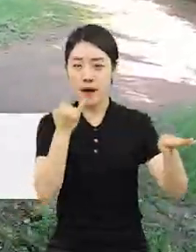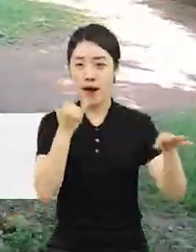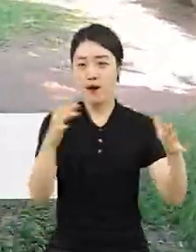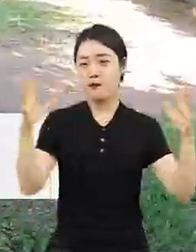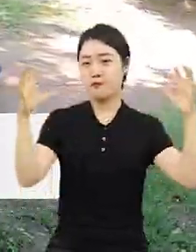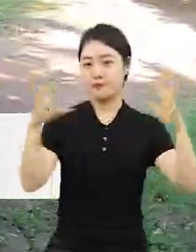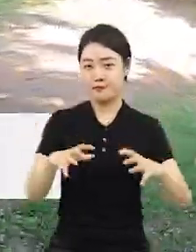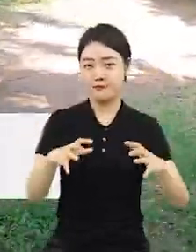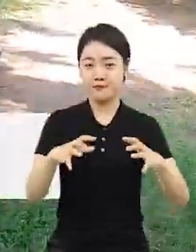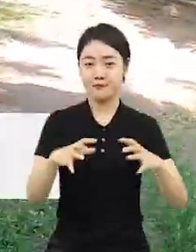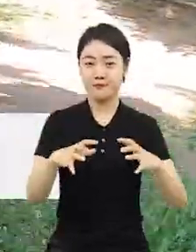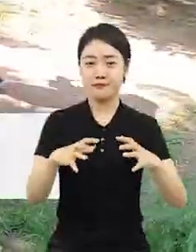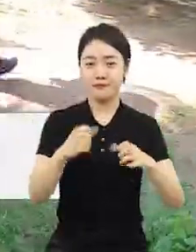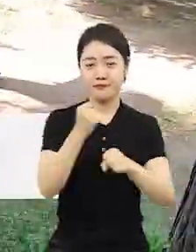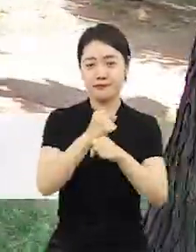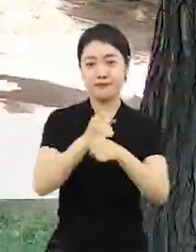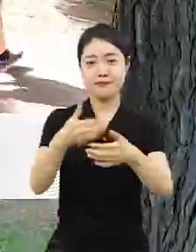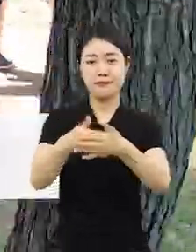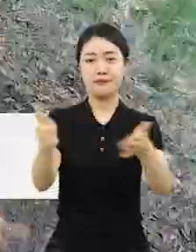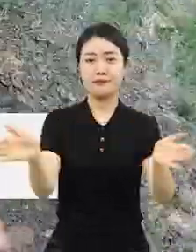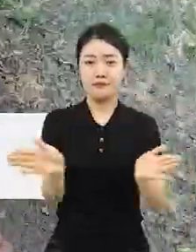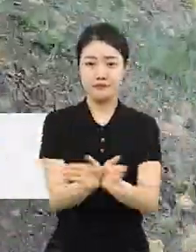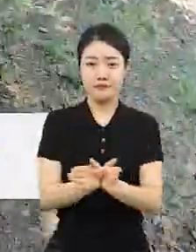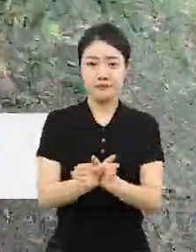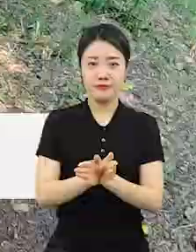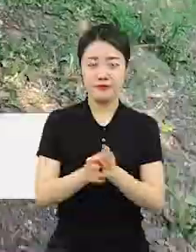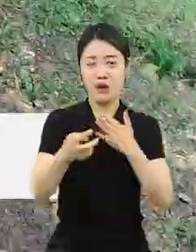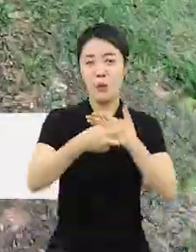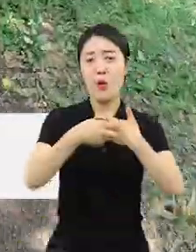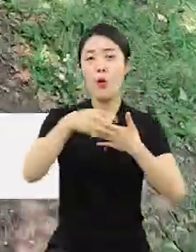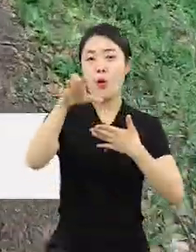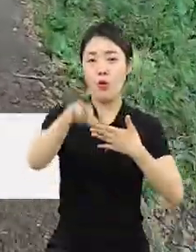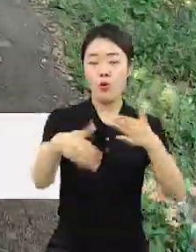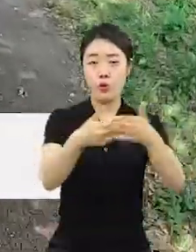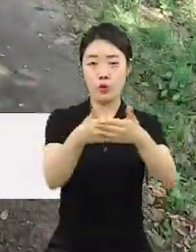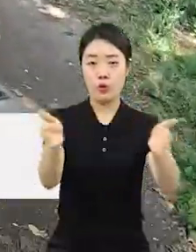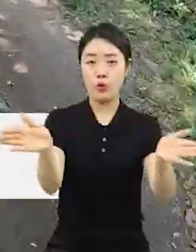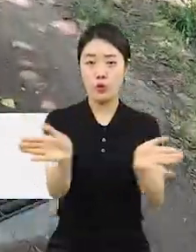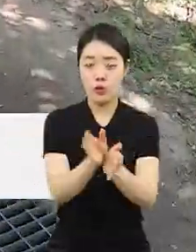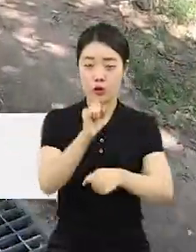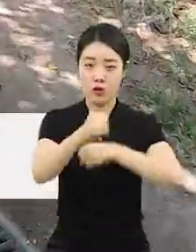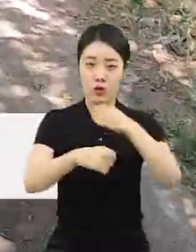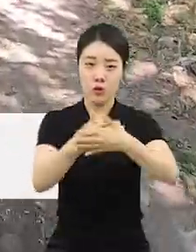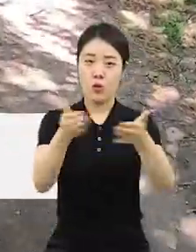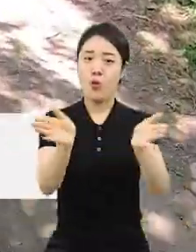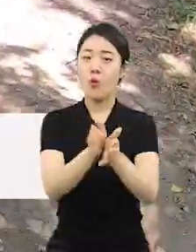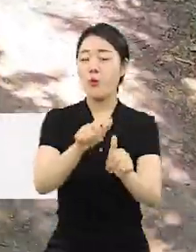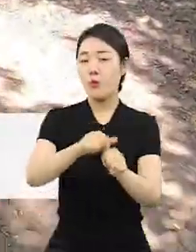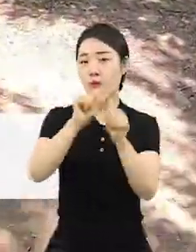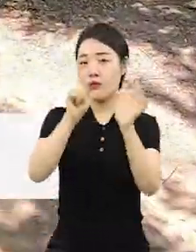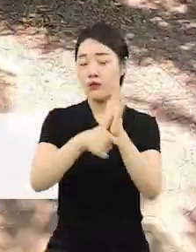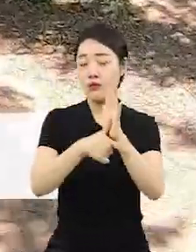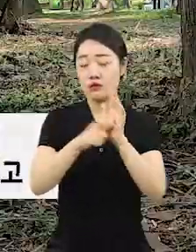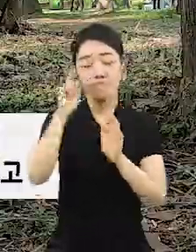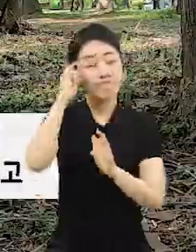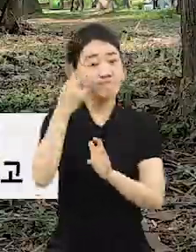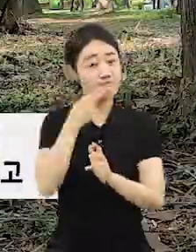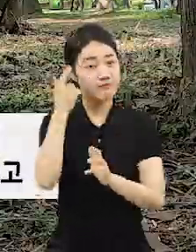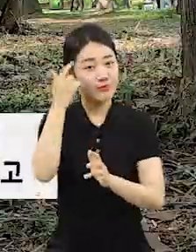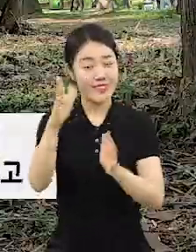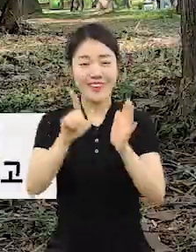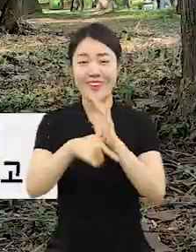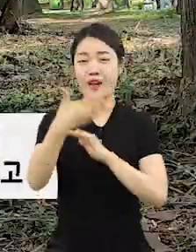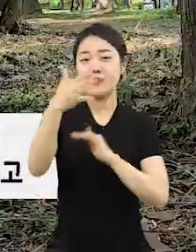이렇게 모여가지고 만든 동아리인데요. 보건소에서 동아리 자율 동아리를 뽑는데 할 생각 없냐 해서